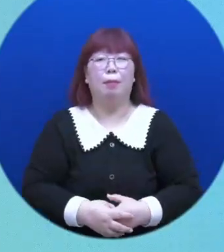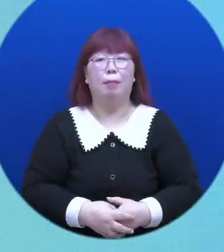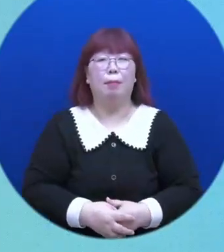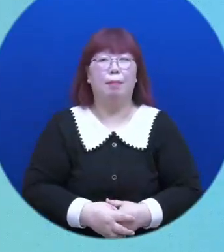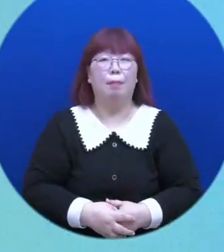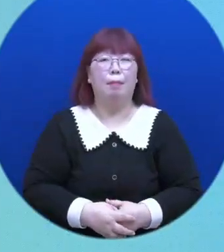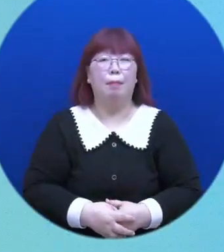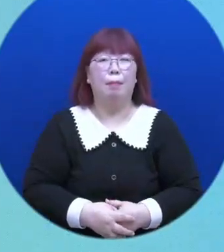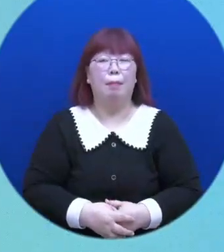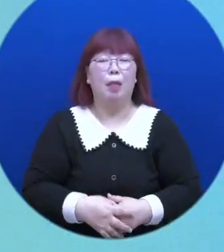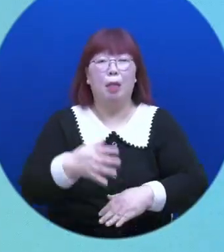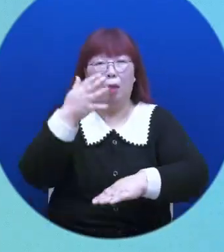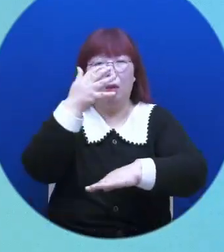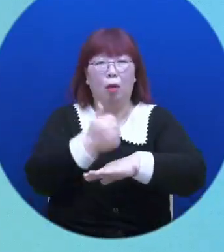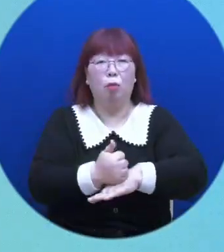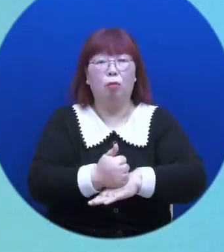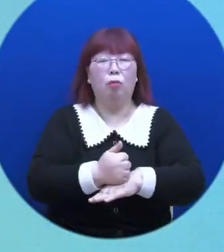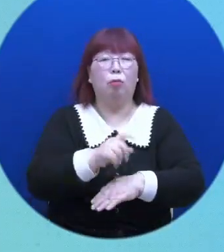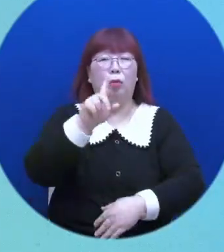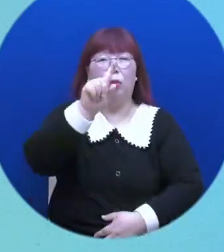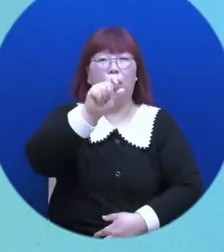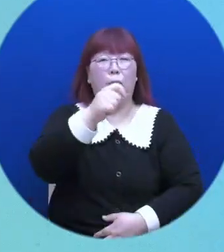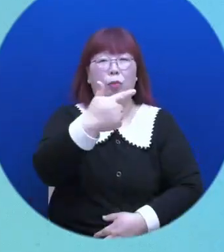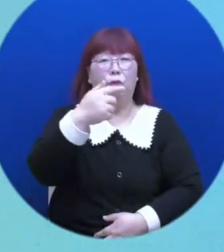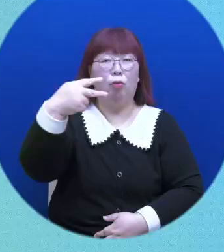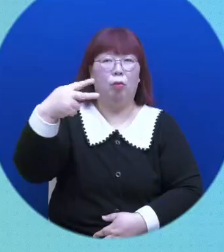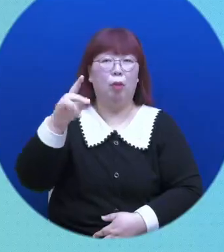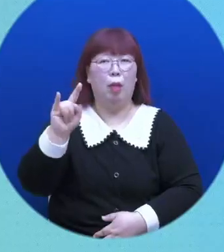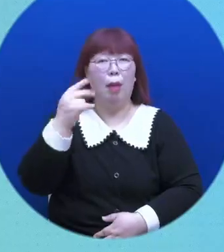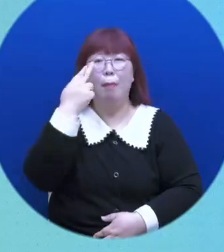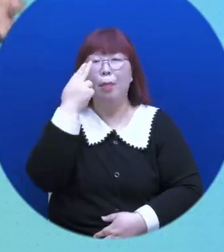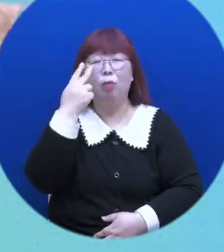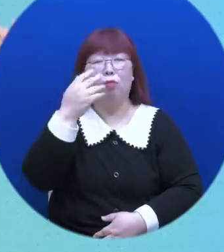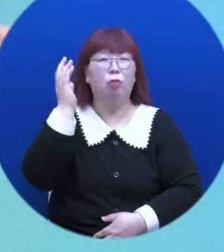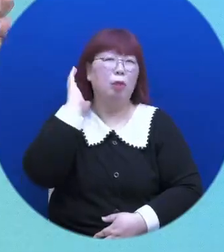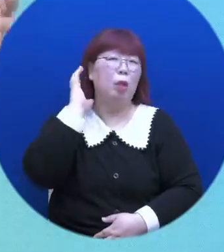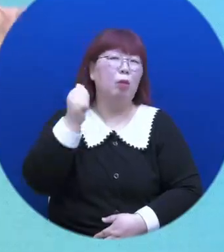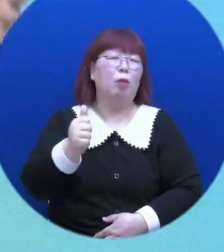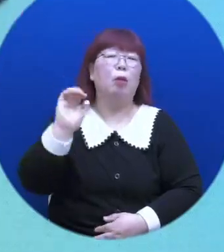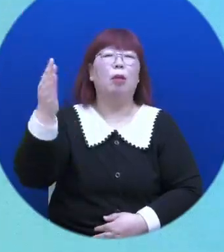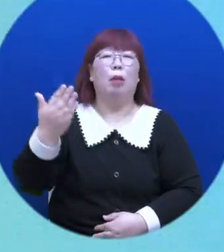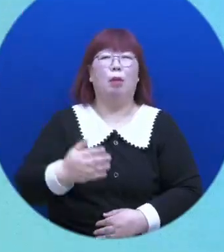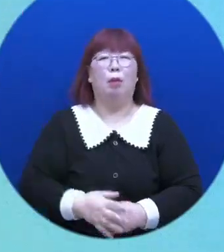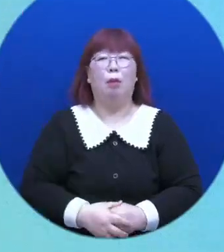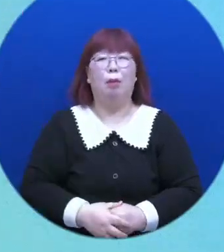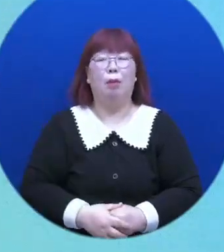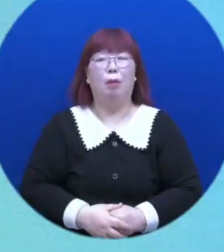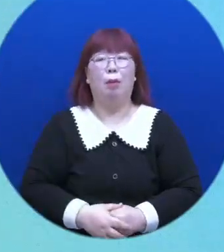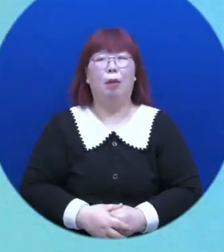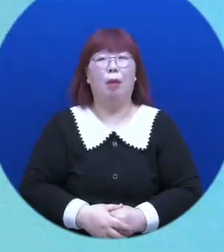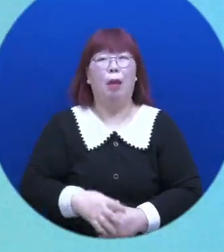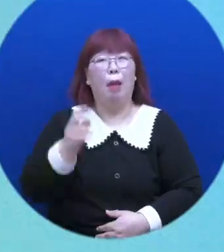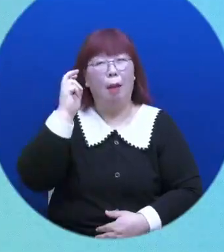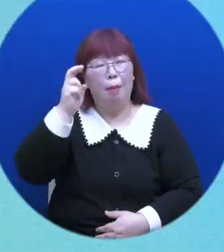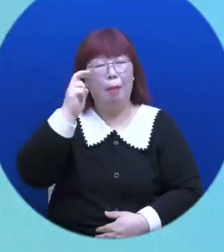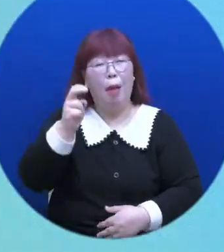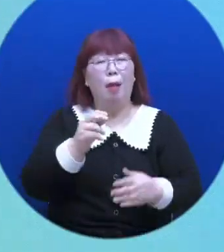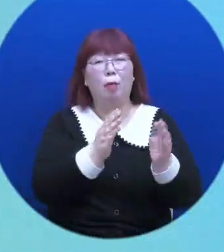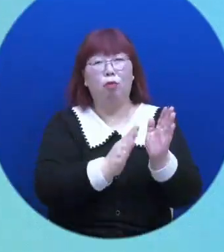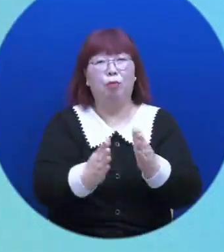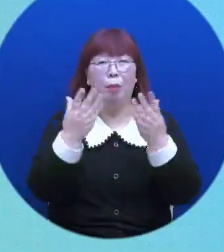그는 끝내 16대 대통령이 됩니다. 언제? 아마도 준비되어 있는